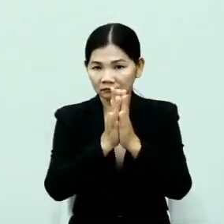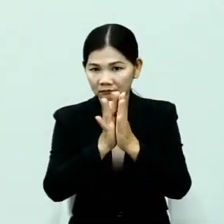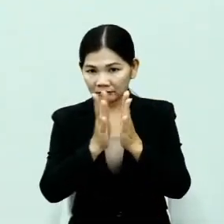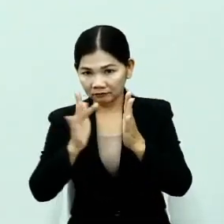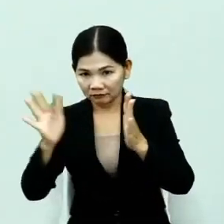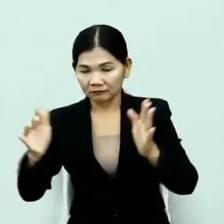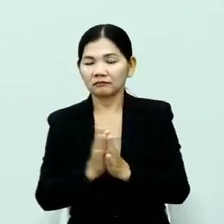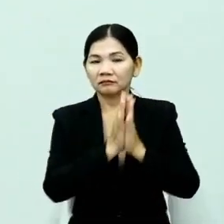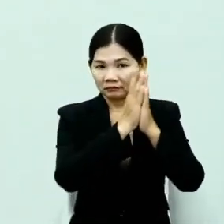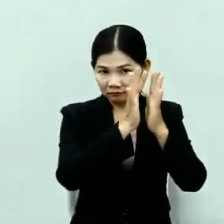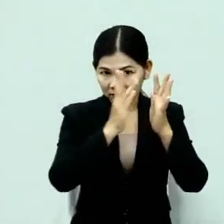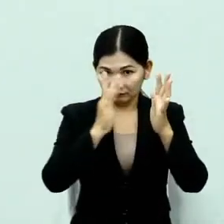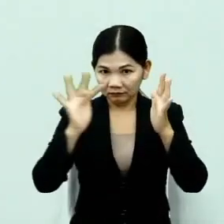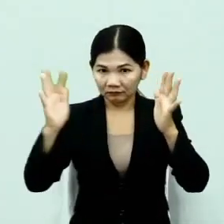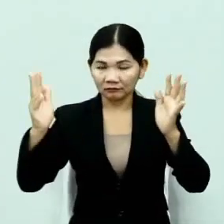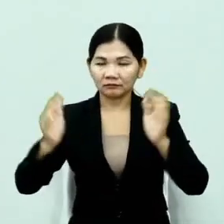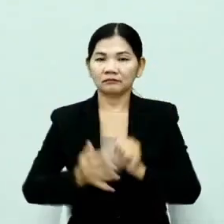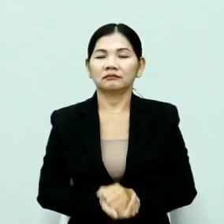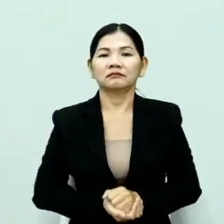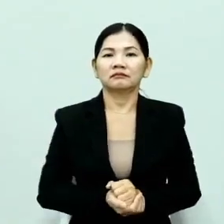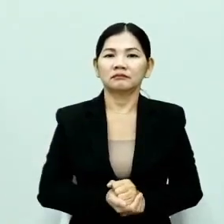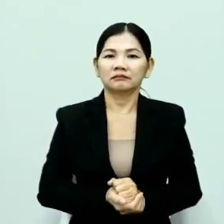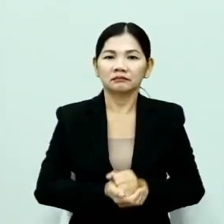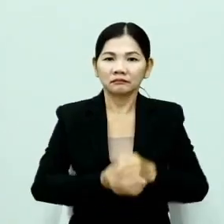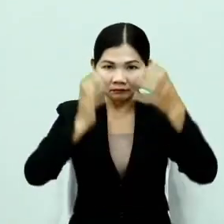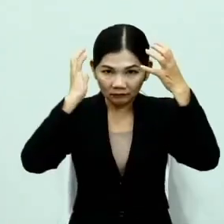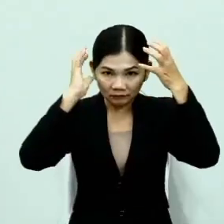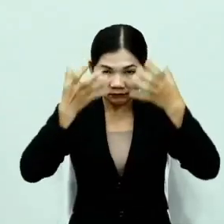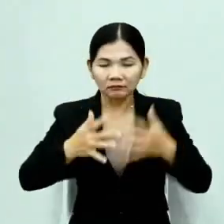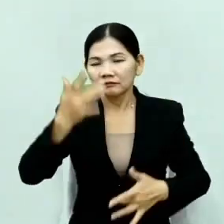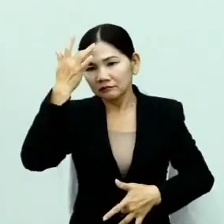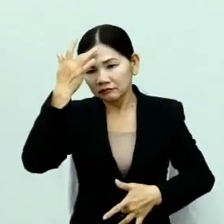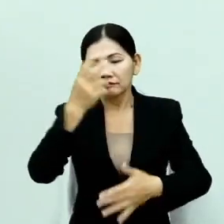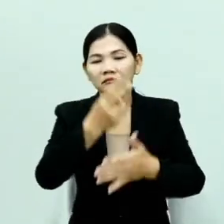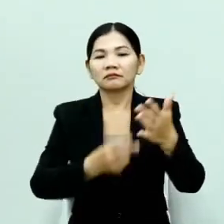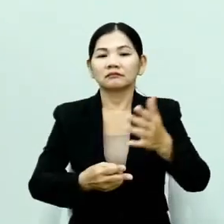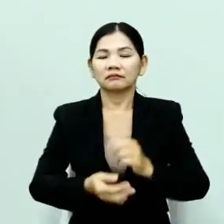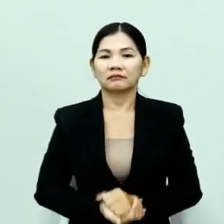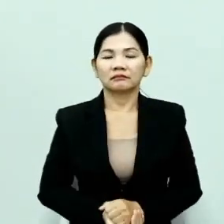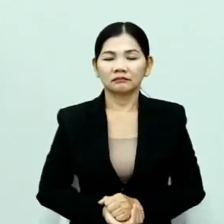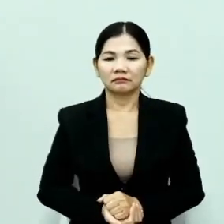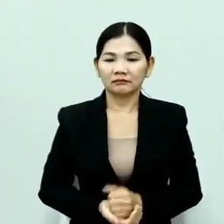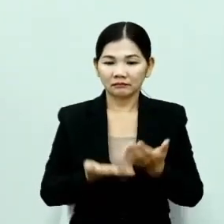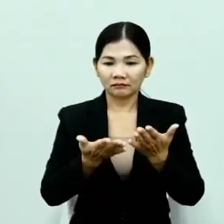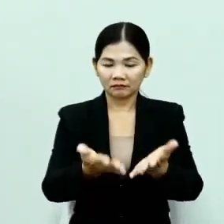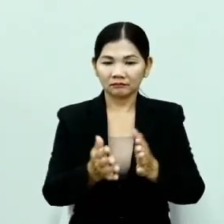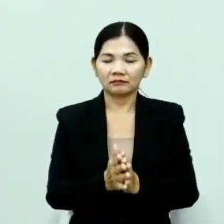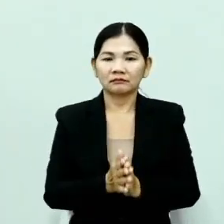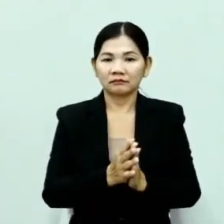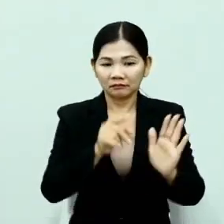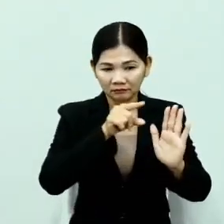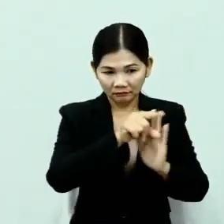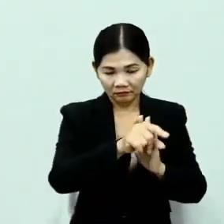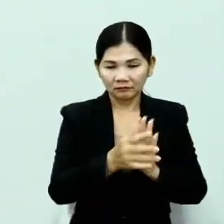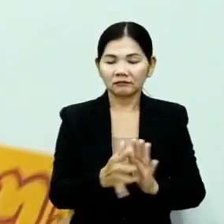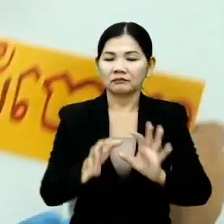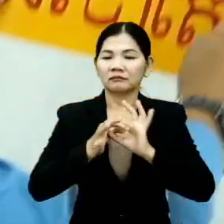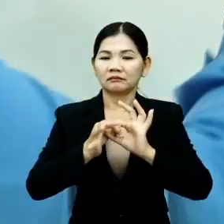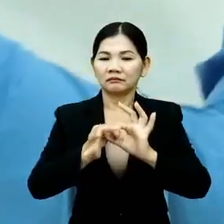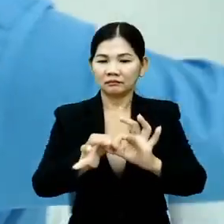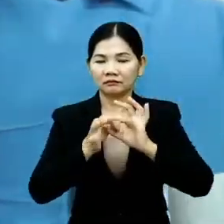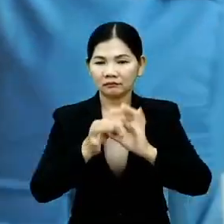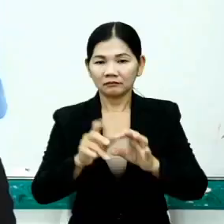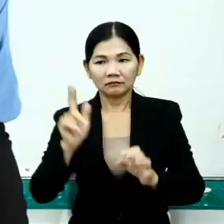mơ tới nó. Dám tàu nó chứ ấy con chẳng đăng ấy con. Chà, bà chẳng đăng nè kêu mên chùm đồng chết. Mẹ tiện tên chùm mùi nâng